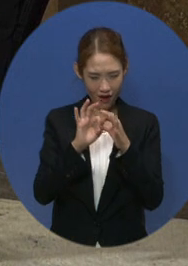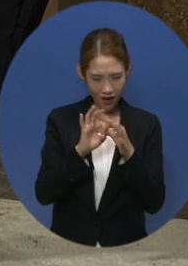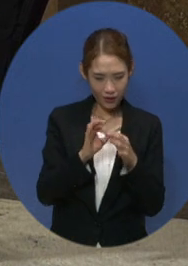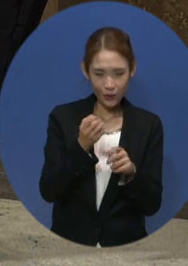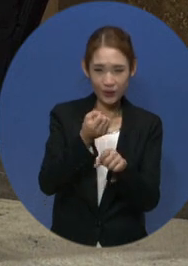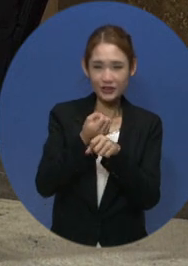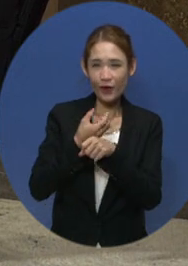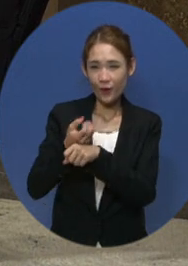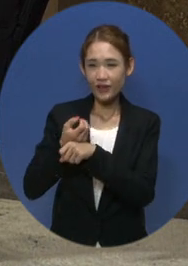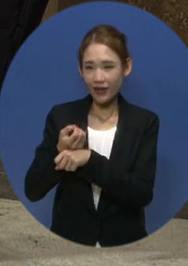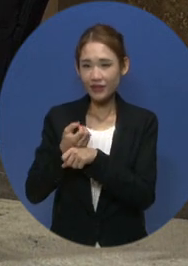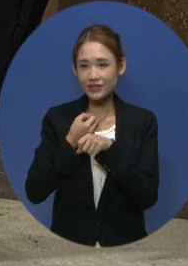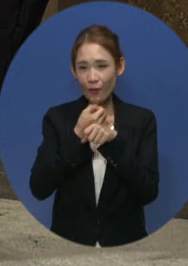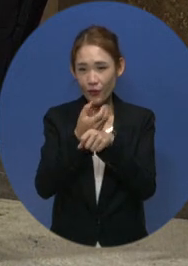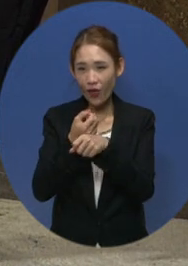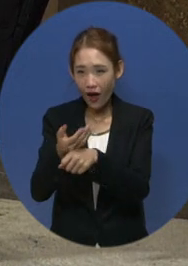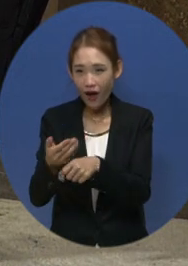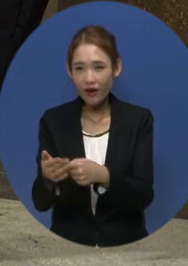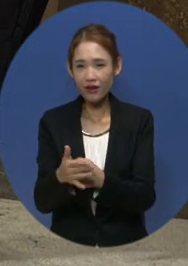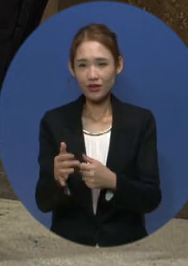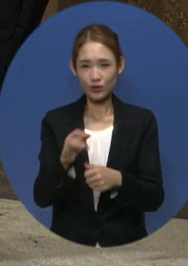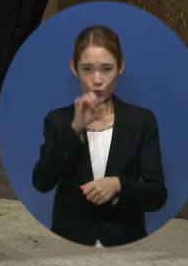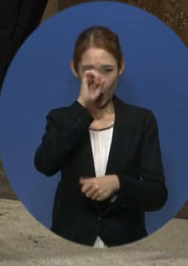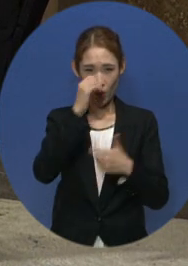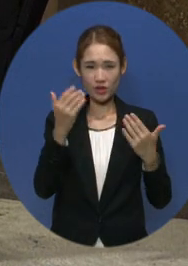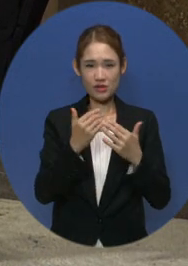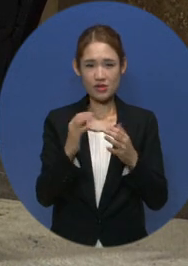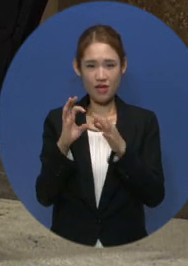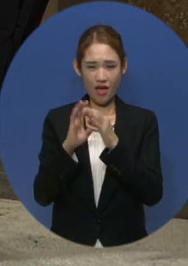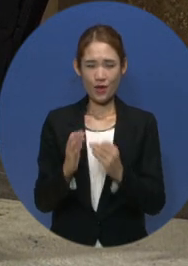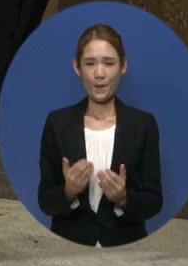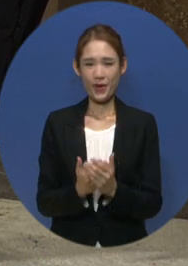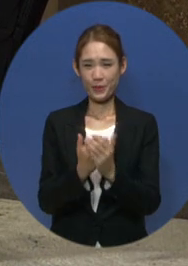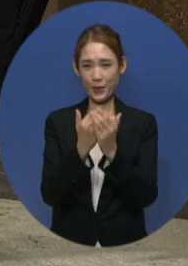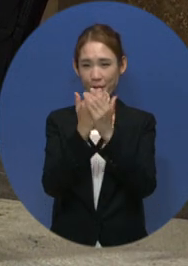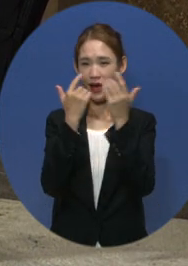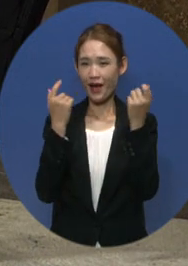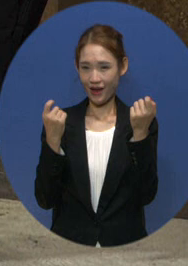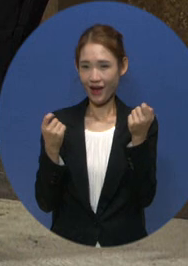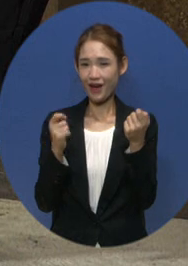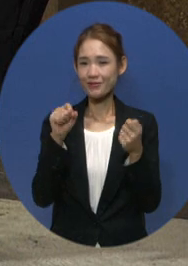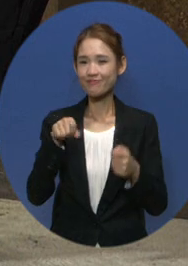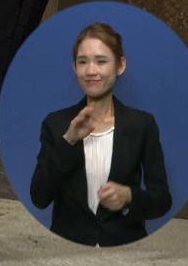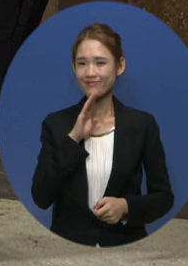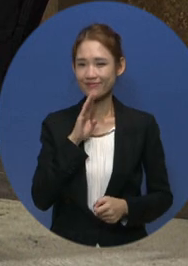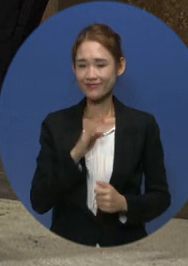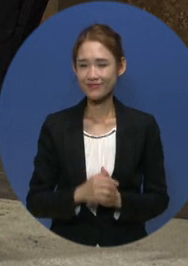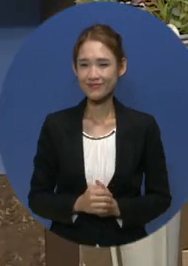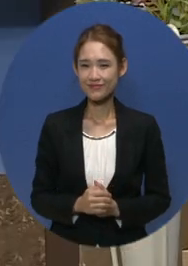전해지다 보니까 네네. 그런 계속해서 좋은 네네. 일이 생기면서 발전도 하시고 네네. 하신 것 같습니다. 네, 그랬던 네. 것 같습니다. 네.